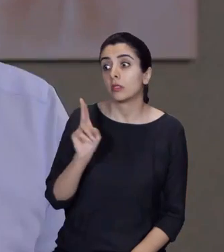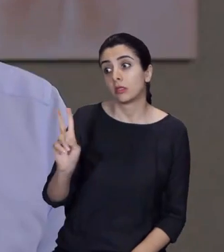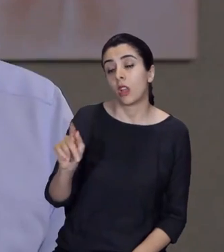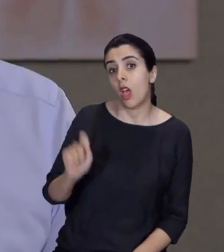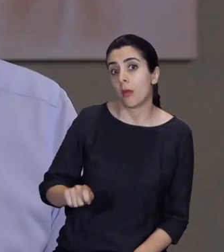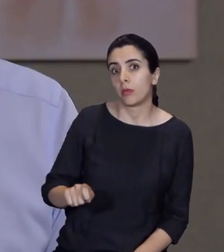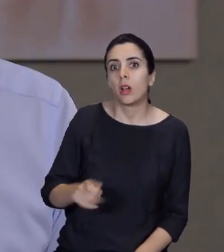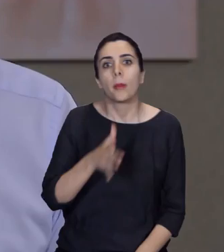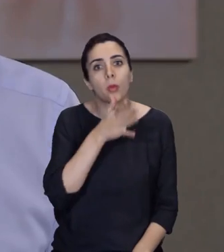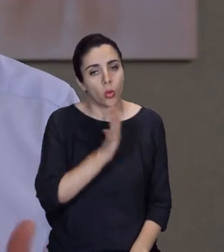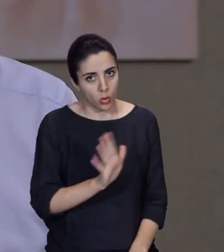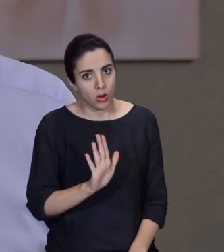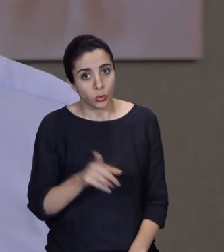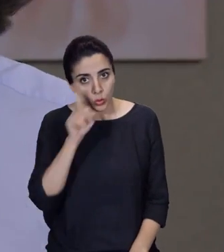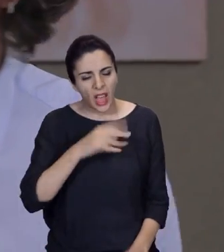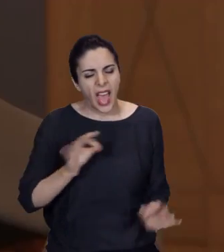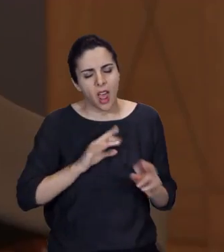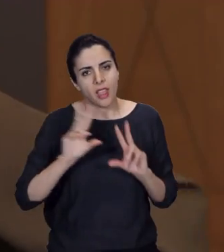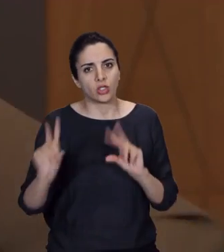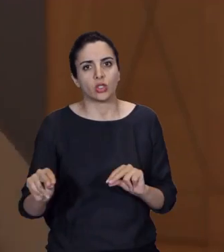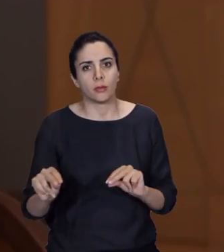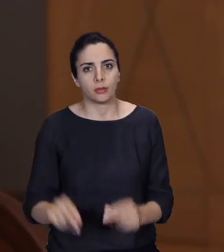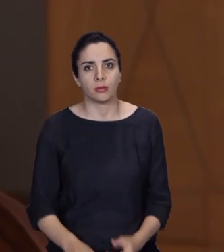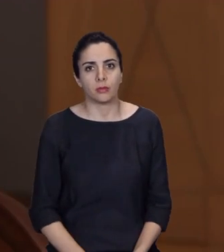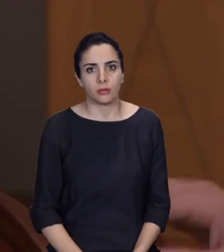sende. Biliyorum canım. O yüzden erken yatacağım.